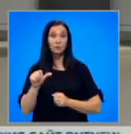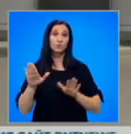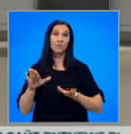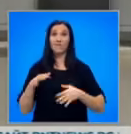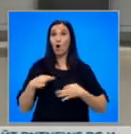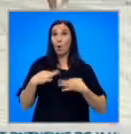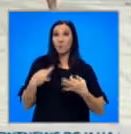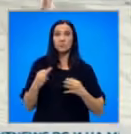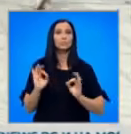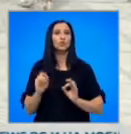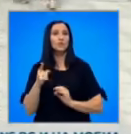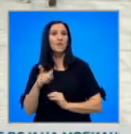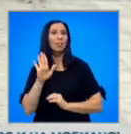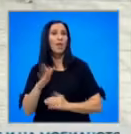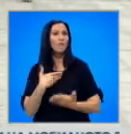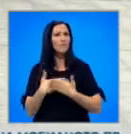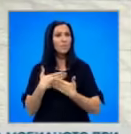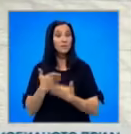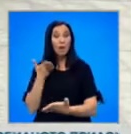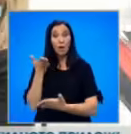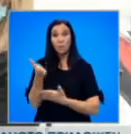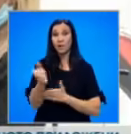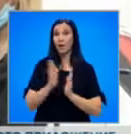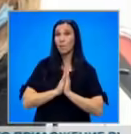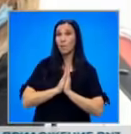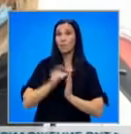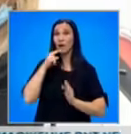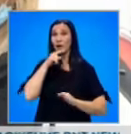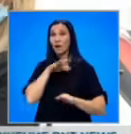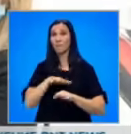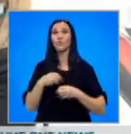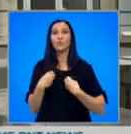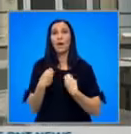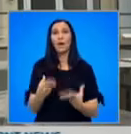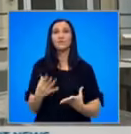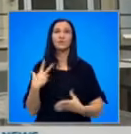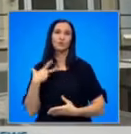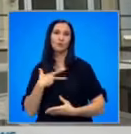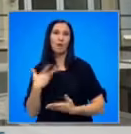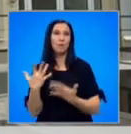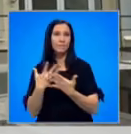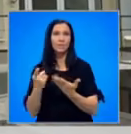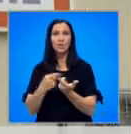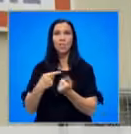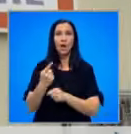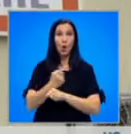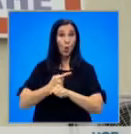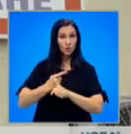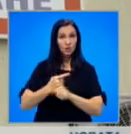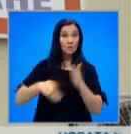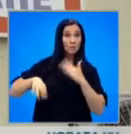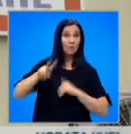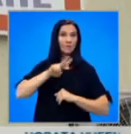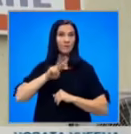критично. Именно за това негови близки отправиха призив за кръводаряване в социалните мрежи. Само за няколко часа